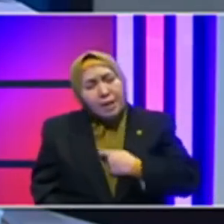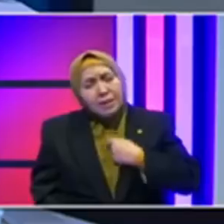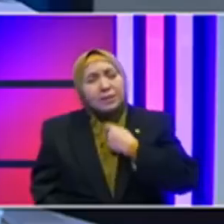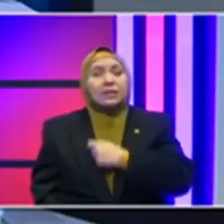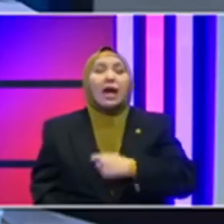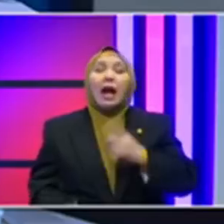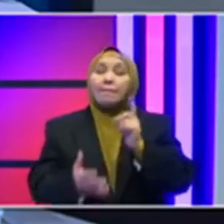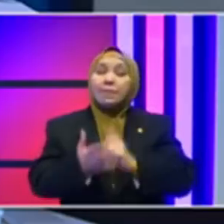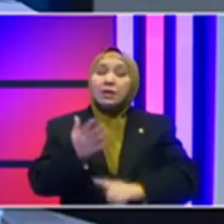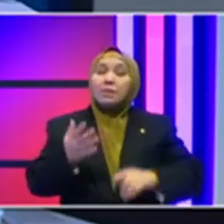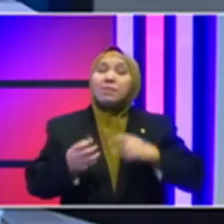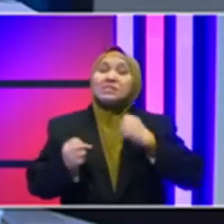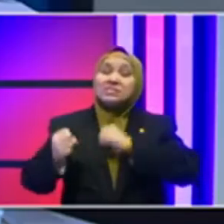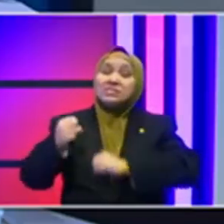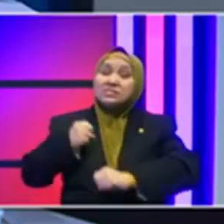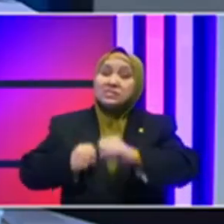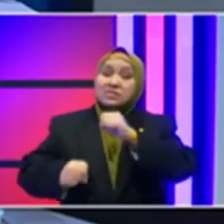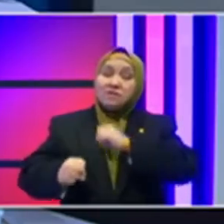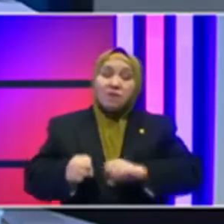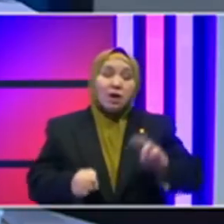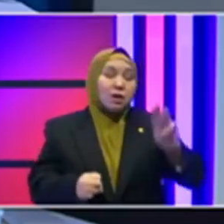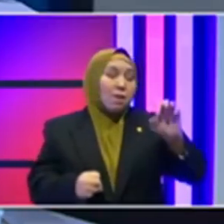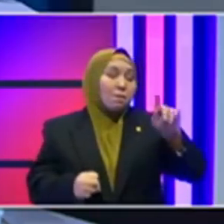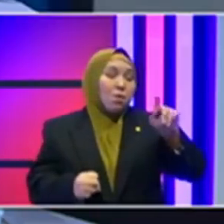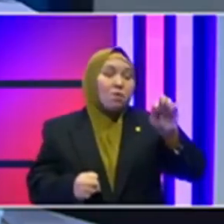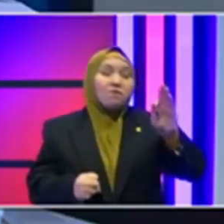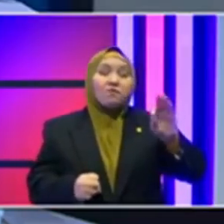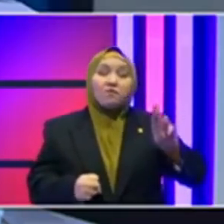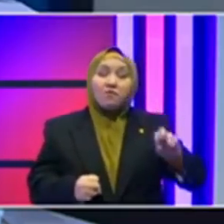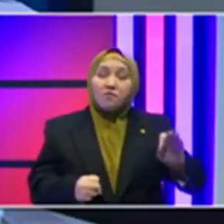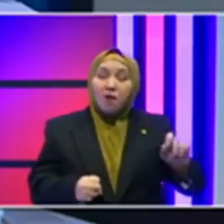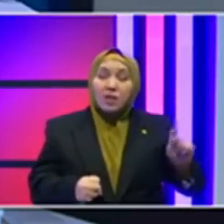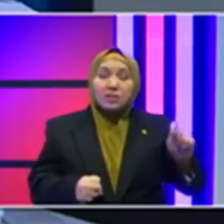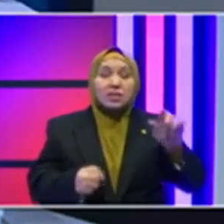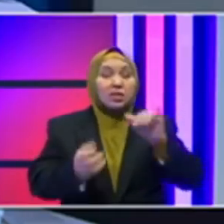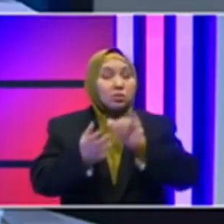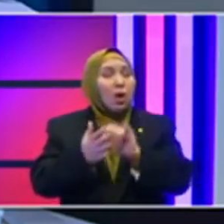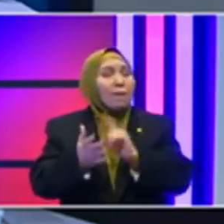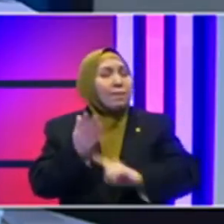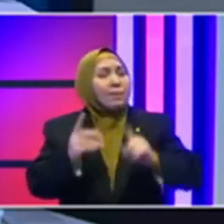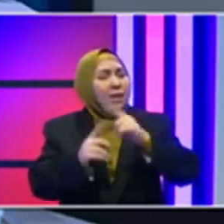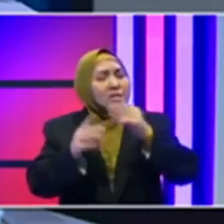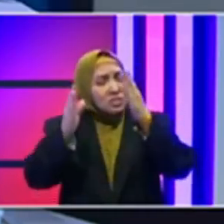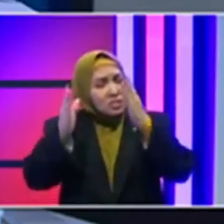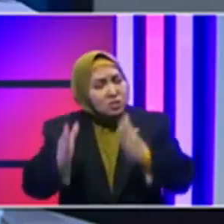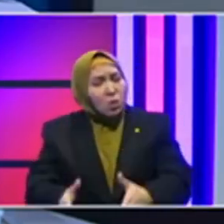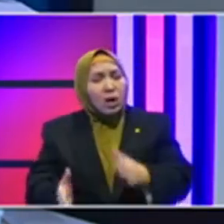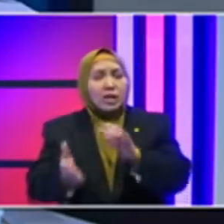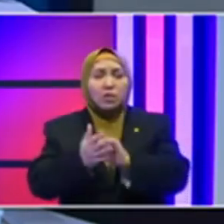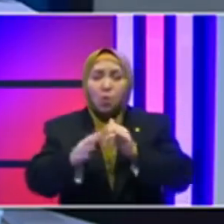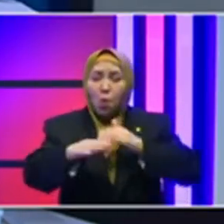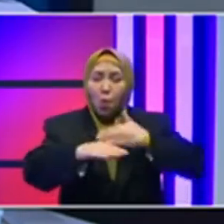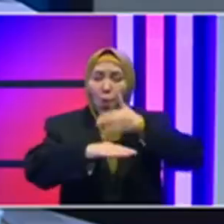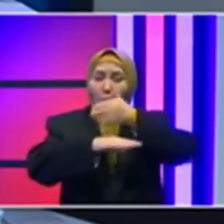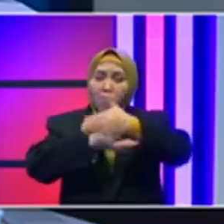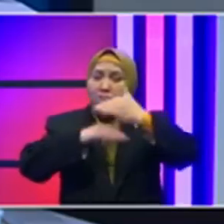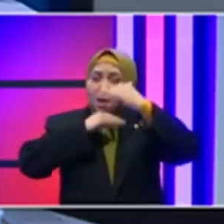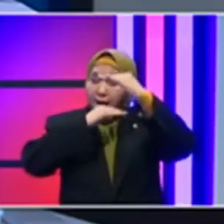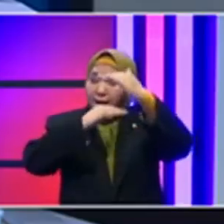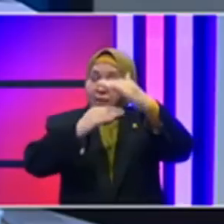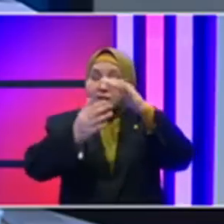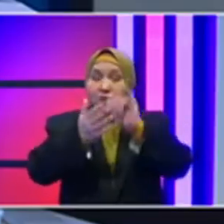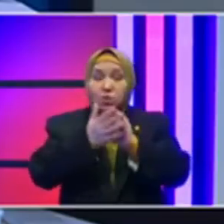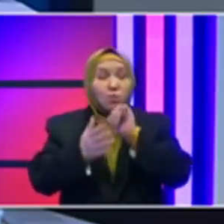ini dan ia bersifat eee Mufrad karena aku bilang seseorang itu melampaui batas tadi bukanlah